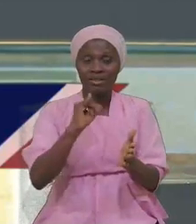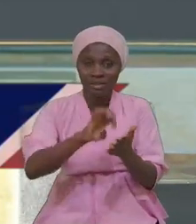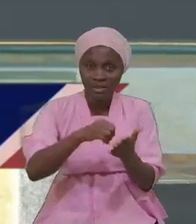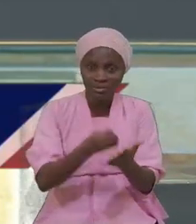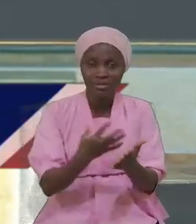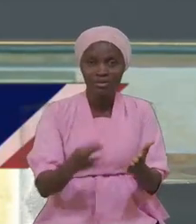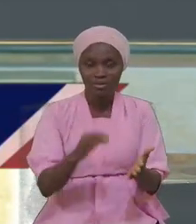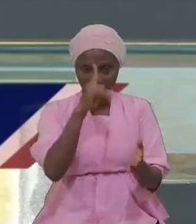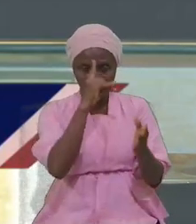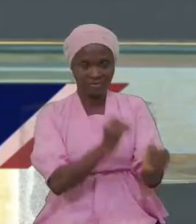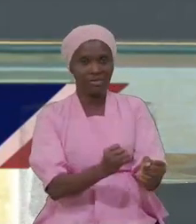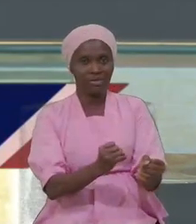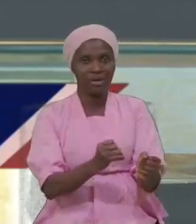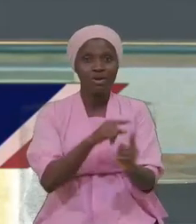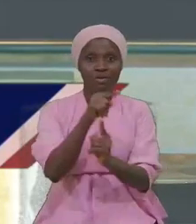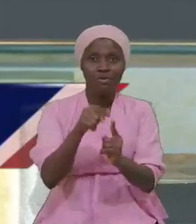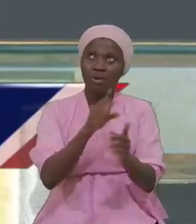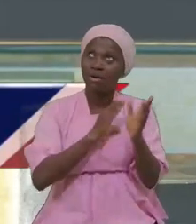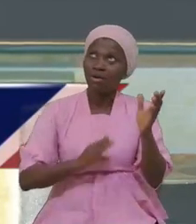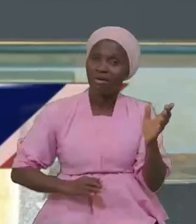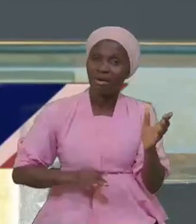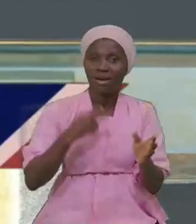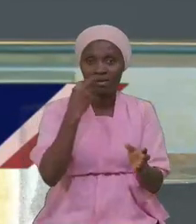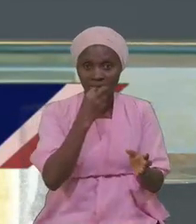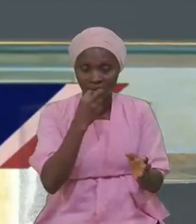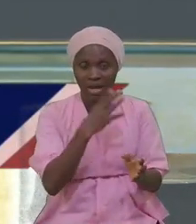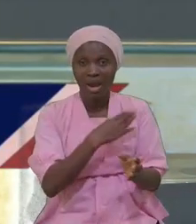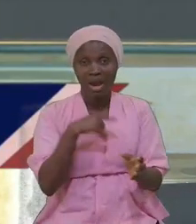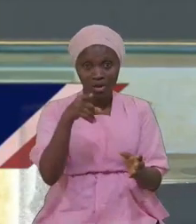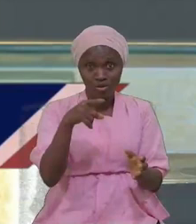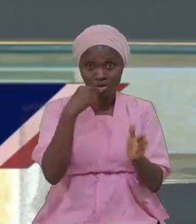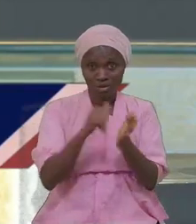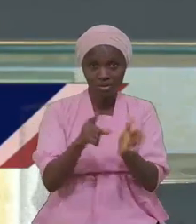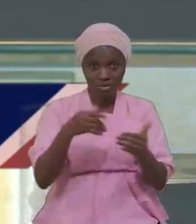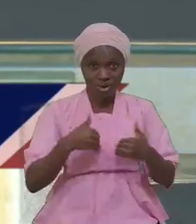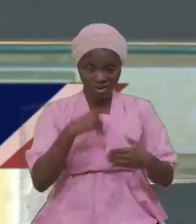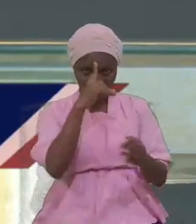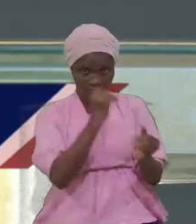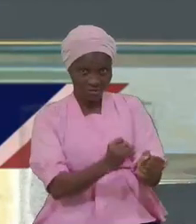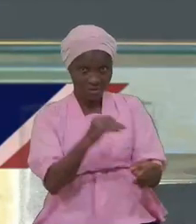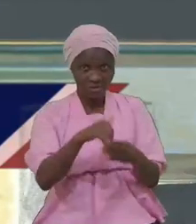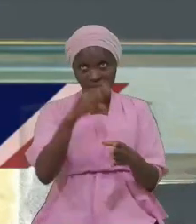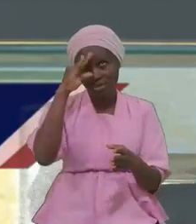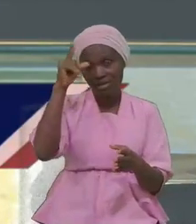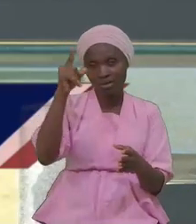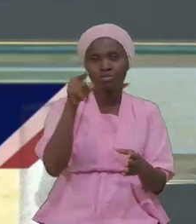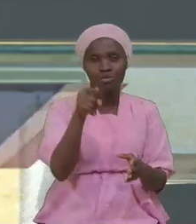Christ parle et tu dis que tu as la foi en lui, tu vas faire ce qu'il a